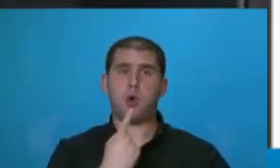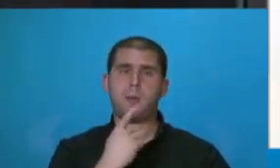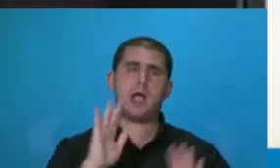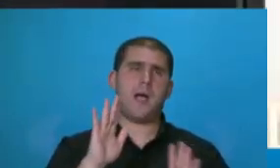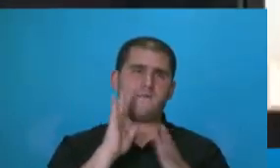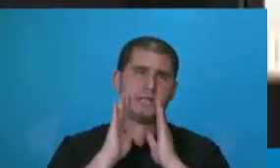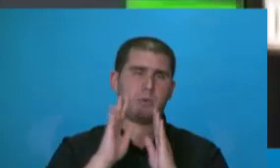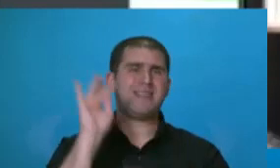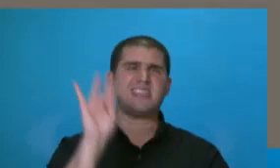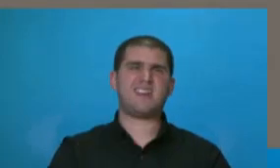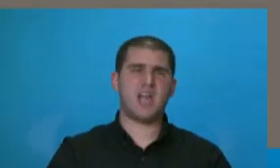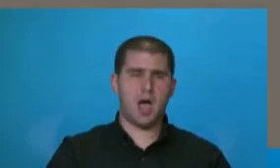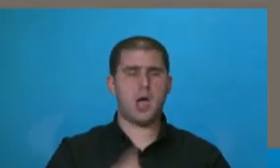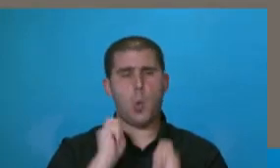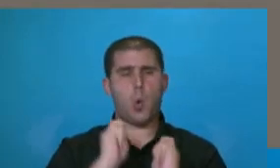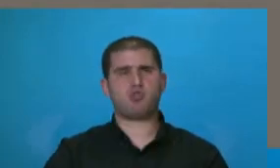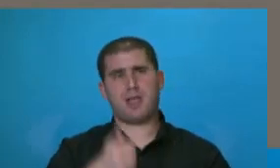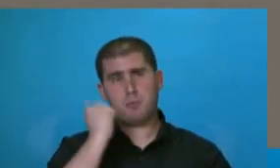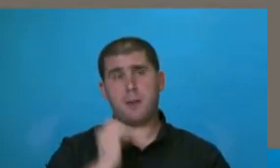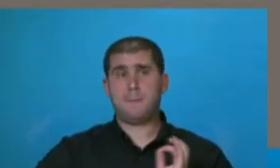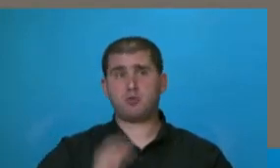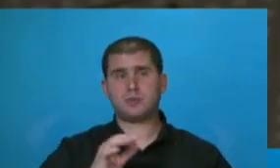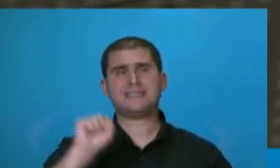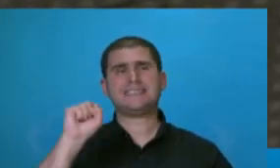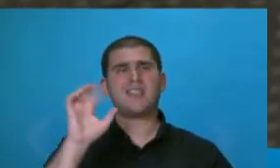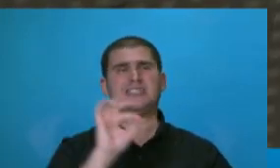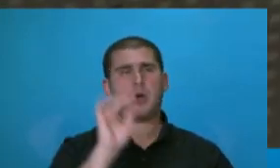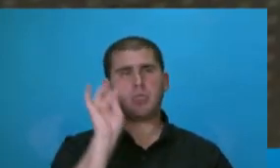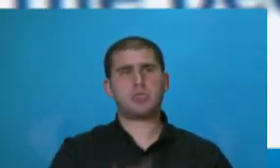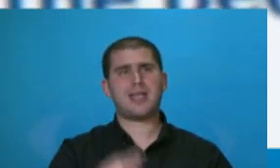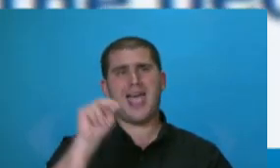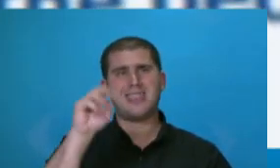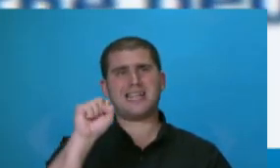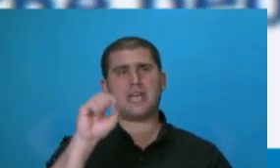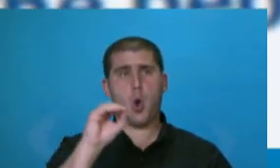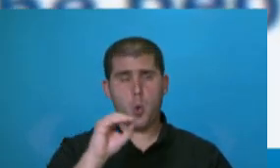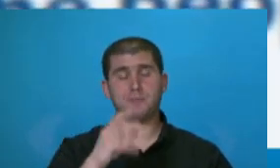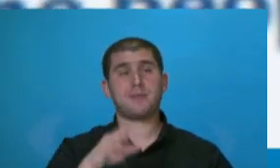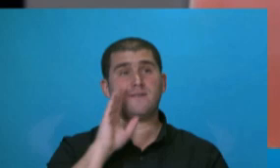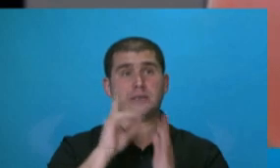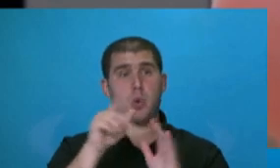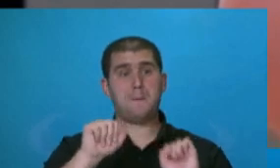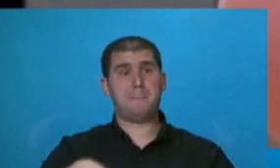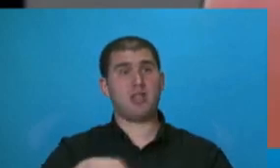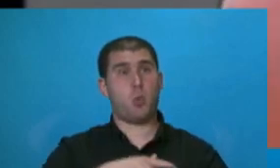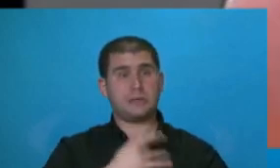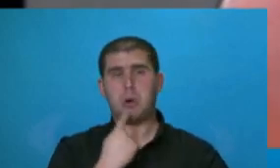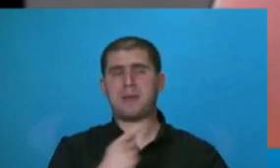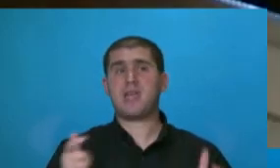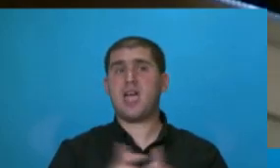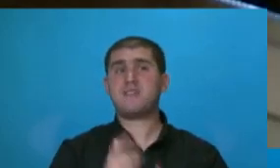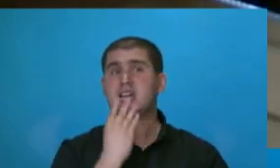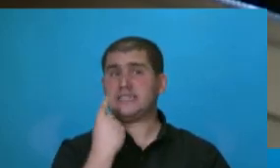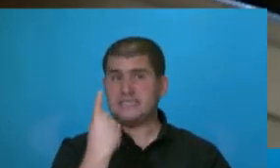פייסבוק בתביעה שהוגשה ממש לבית המשפט בסן פרנסיסקו נגד NSO. פייסבוק בעלת וואטסאפ טוענת כי החברה